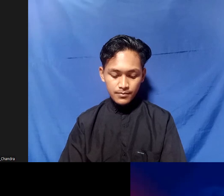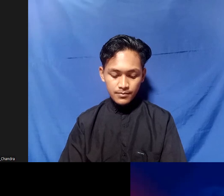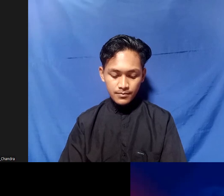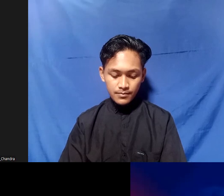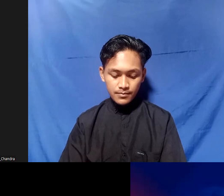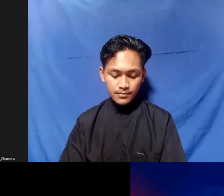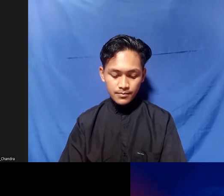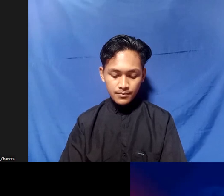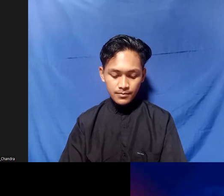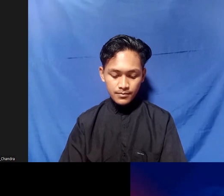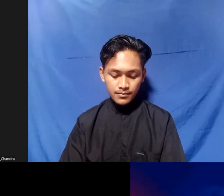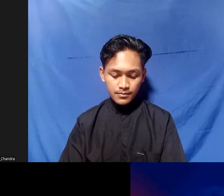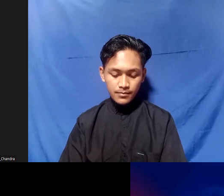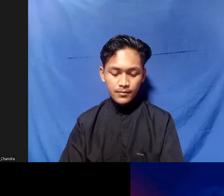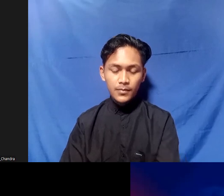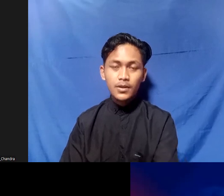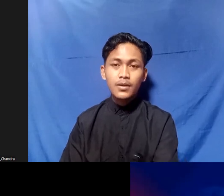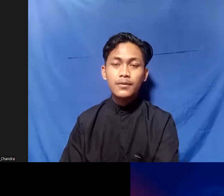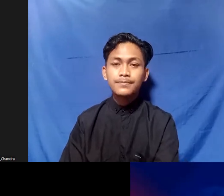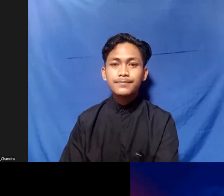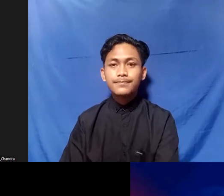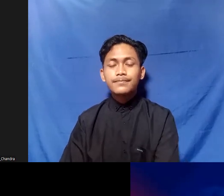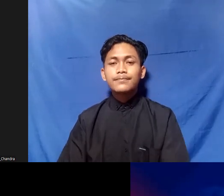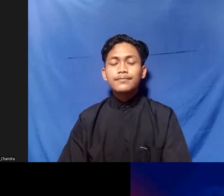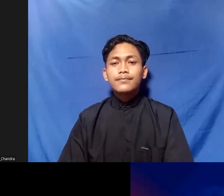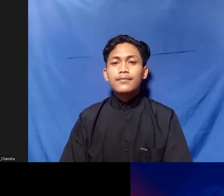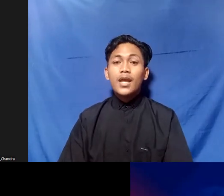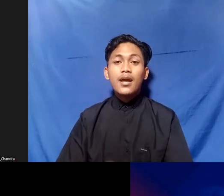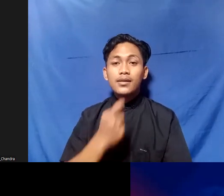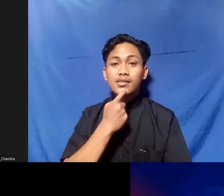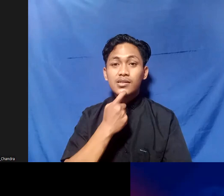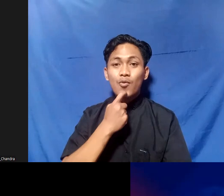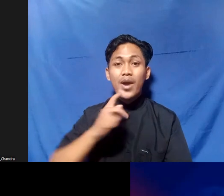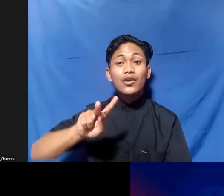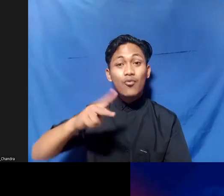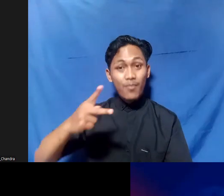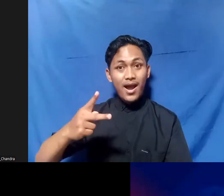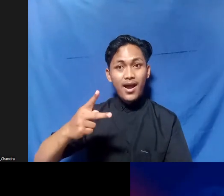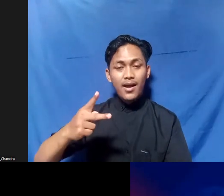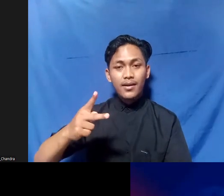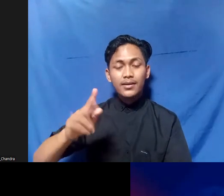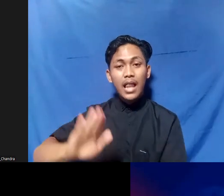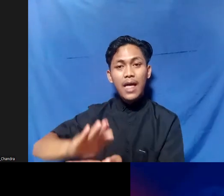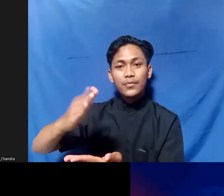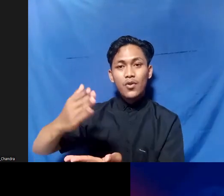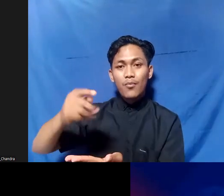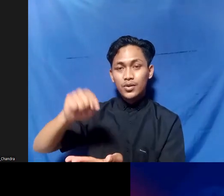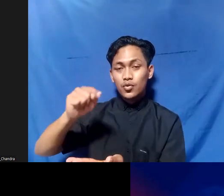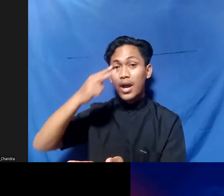diubah setelan di laptopnya atau komputernya itu menggunakan bahasa Arab Ini saya